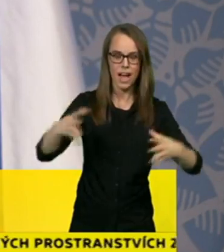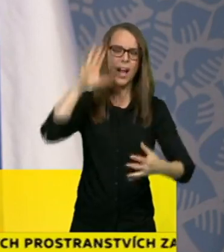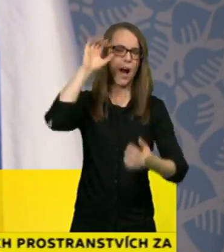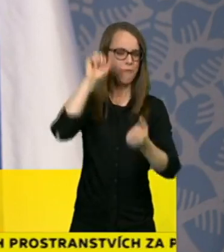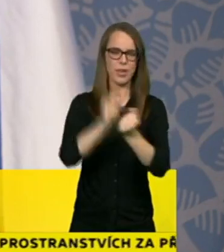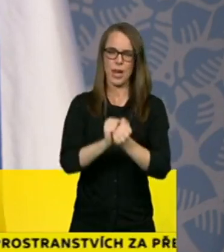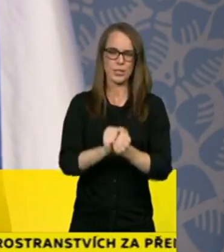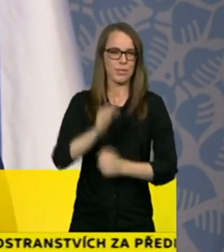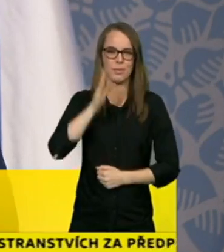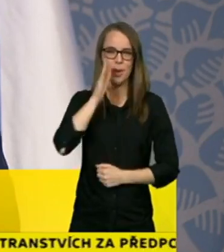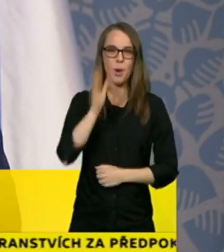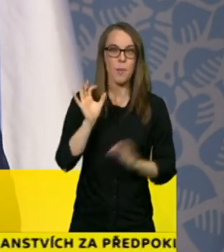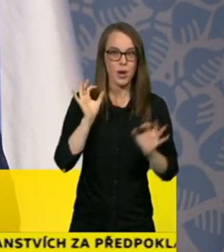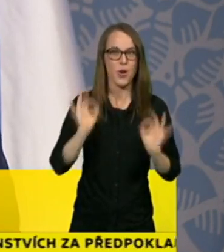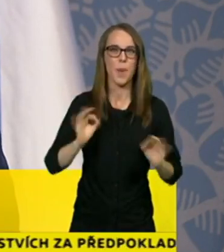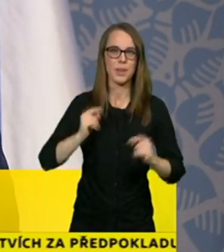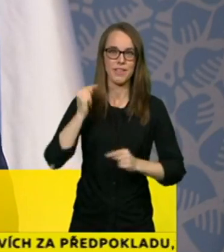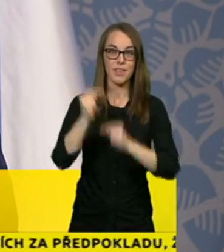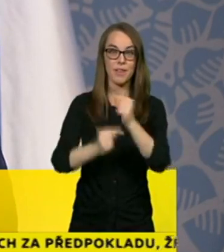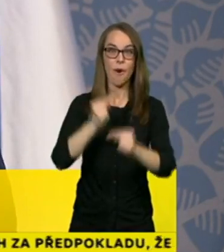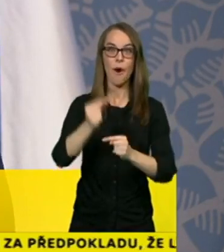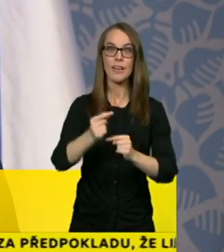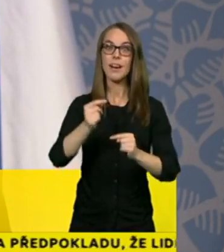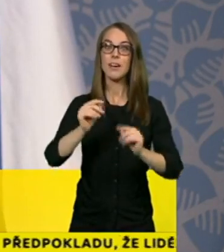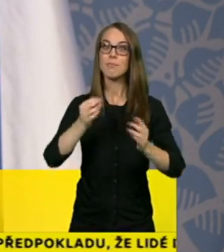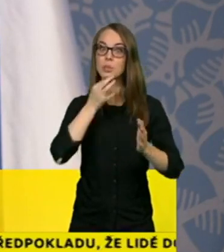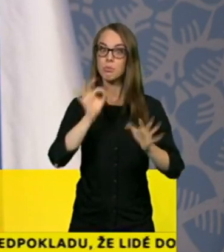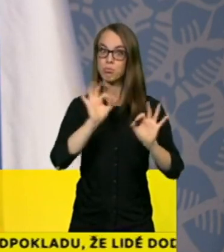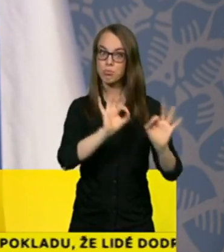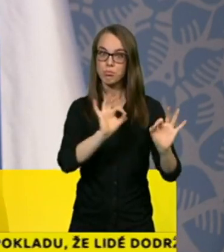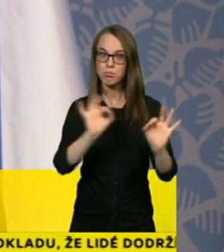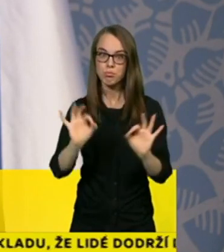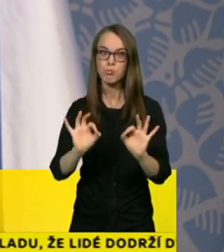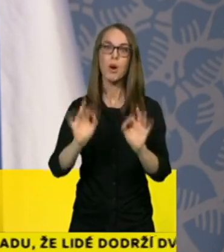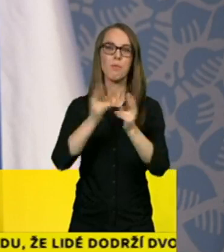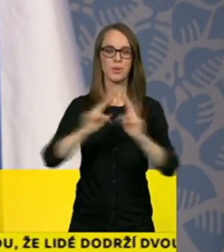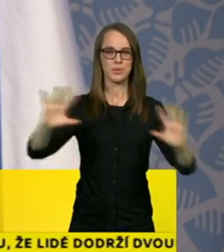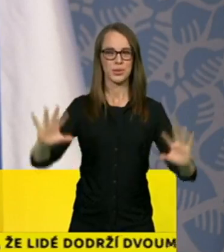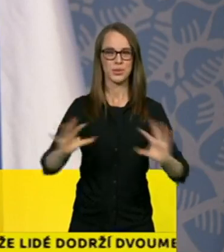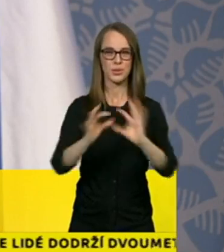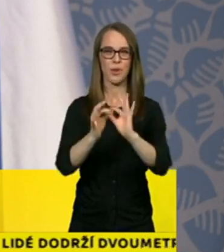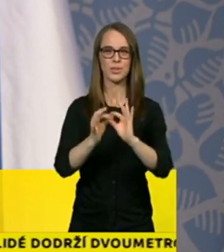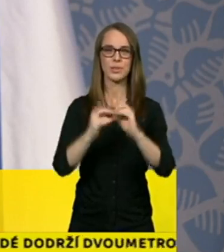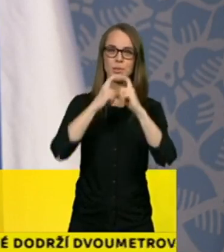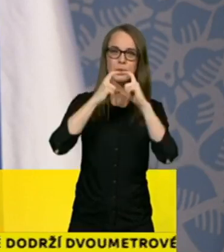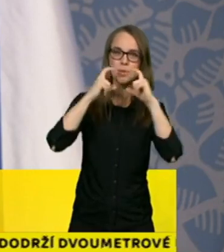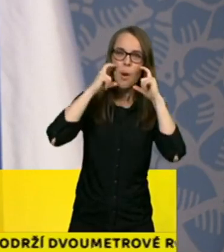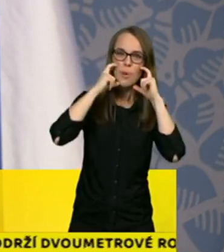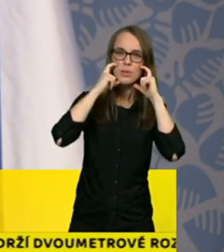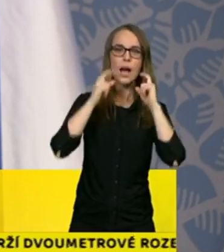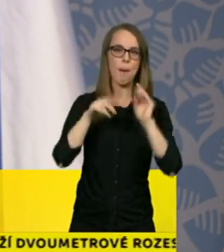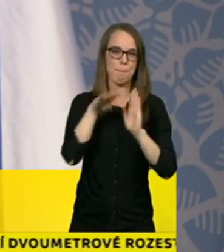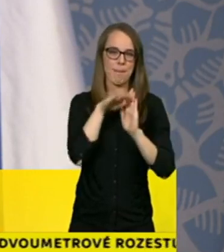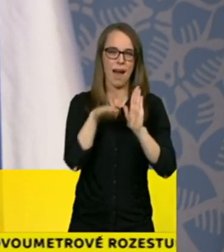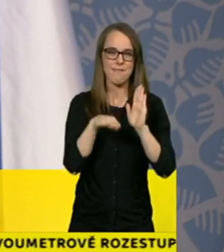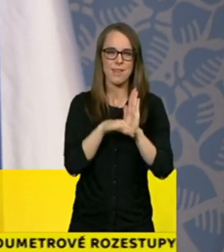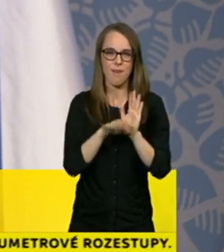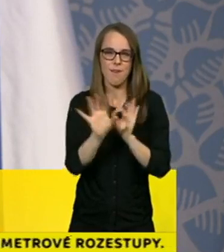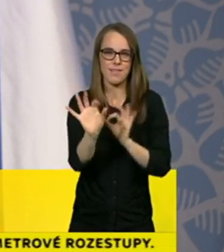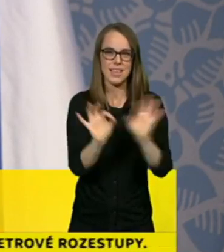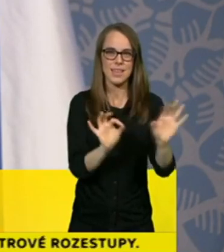můžeme přistoupit k tomuto dalšímu kroku, kromě tedy rozvolnění těch dalších provozů i určitému rozvolnění